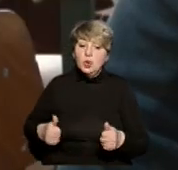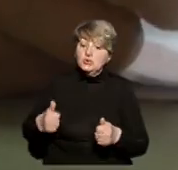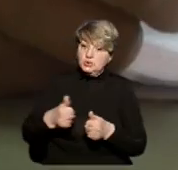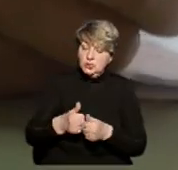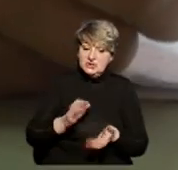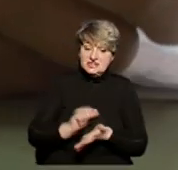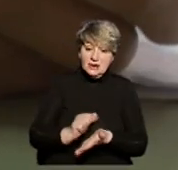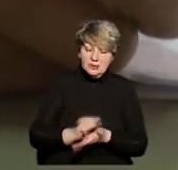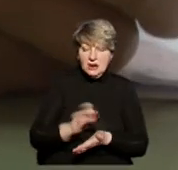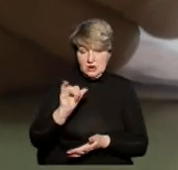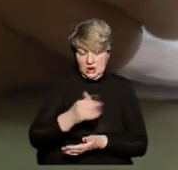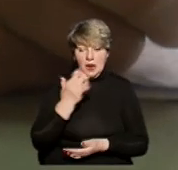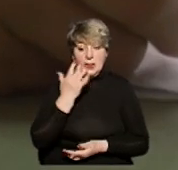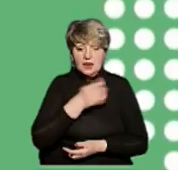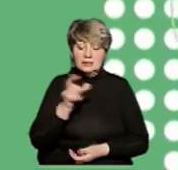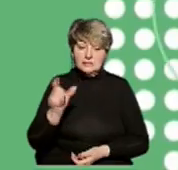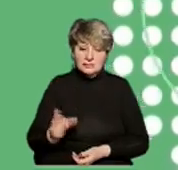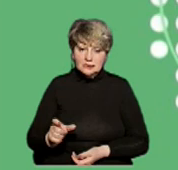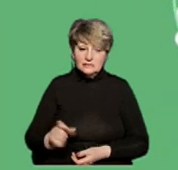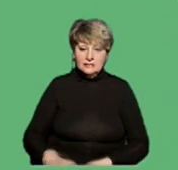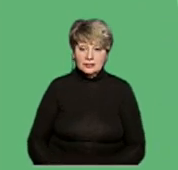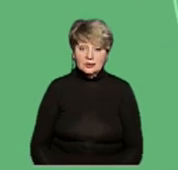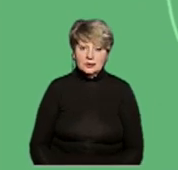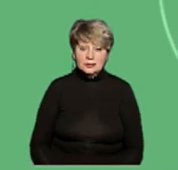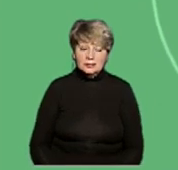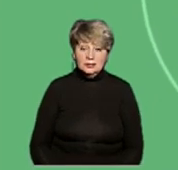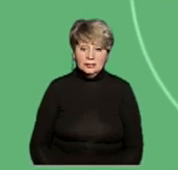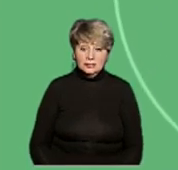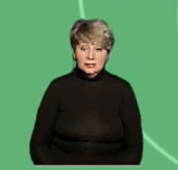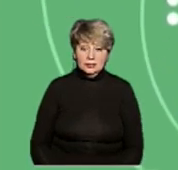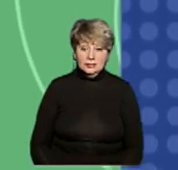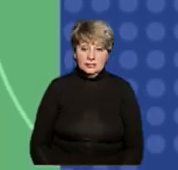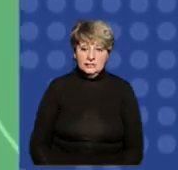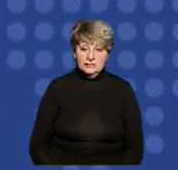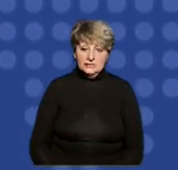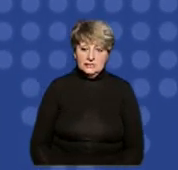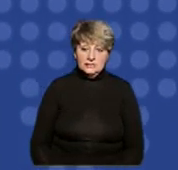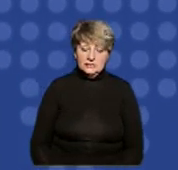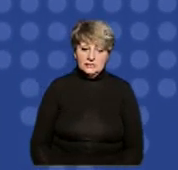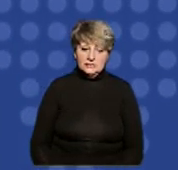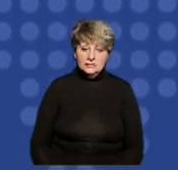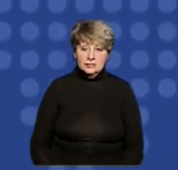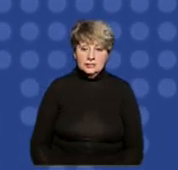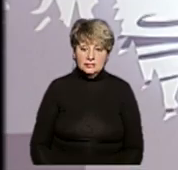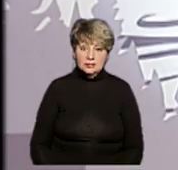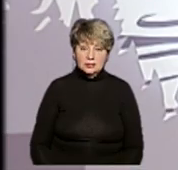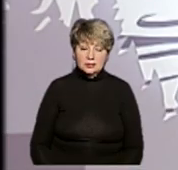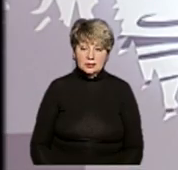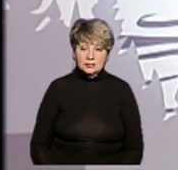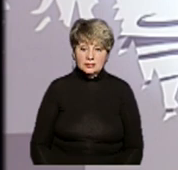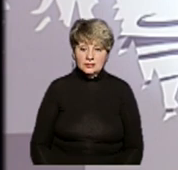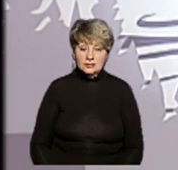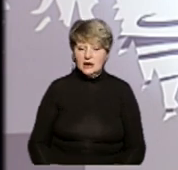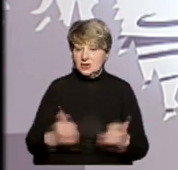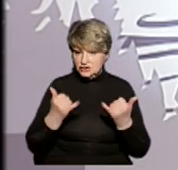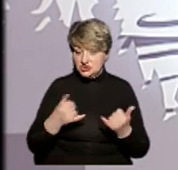до занять іноземці. Заходили. Ото